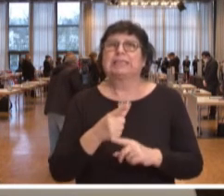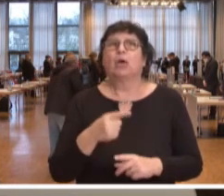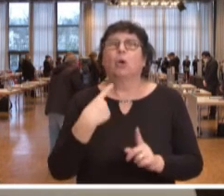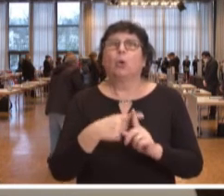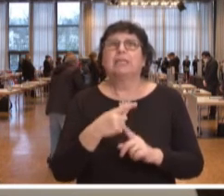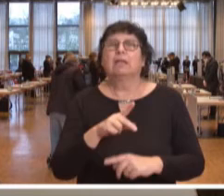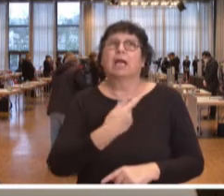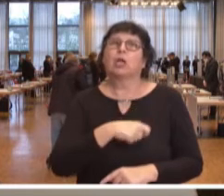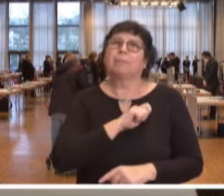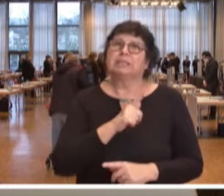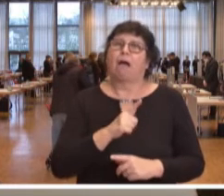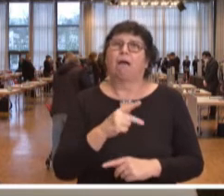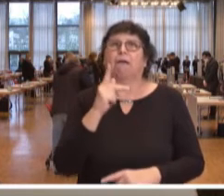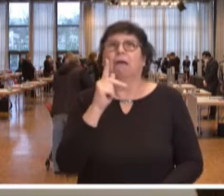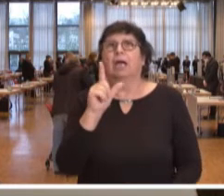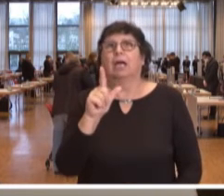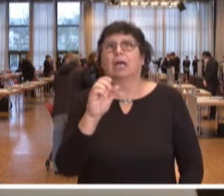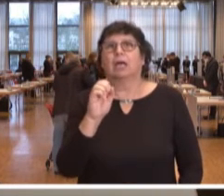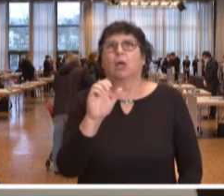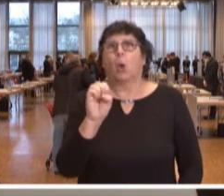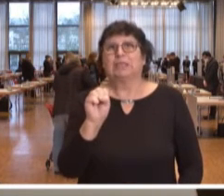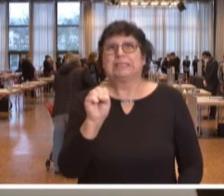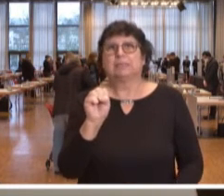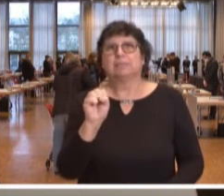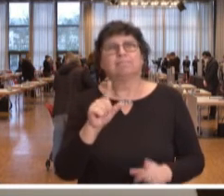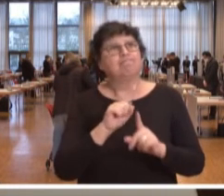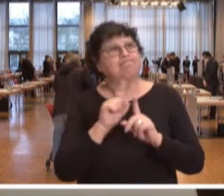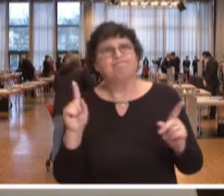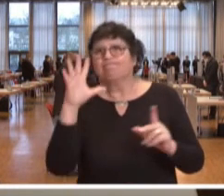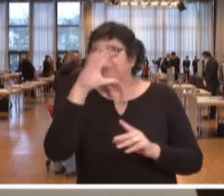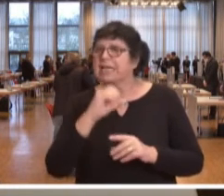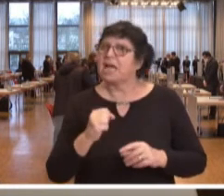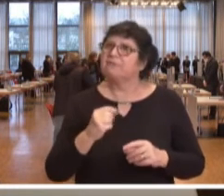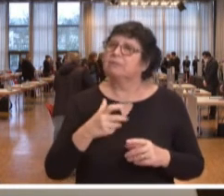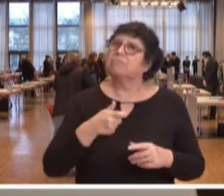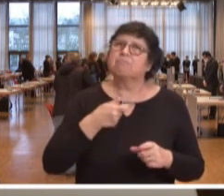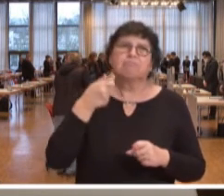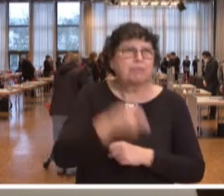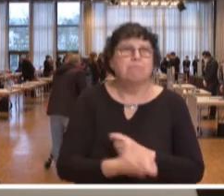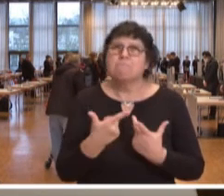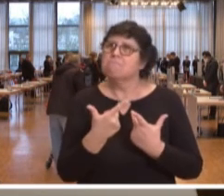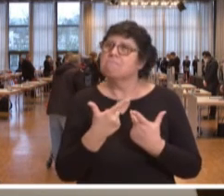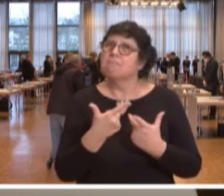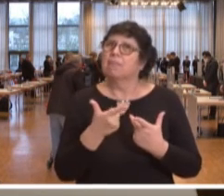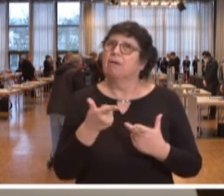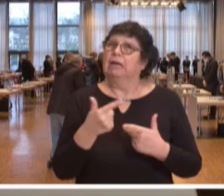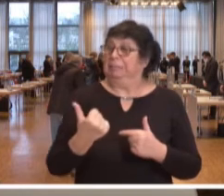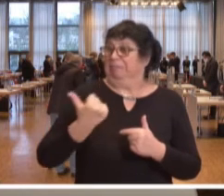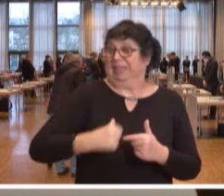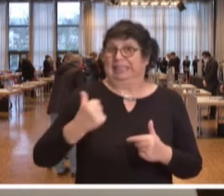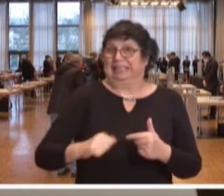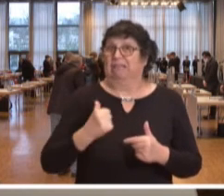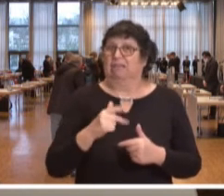Kloß durch eine unbegreifliche Gewalttat aus ihrem noch jungen Leben gerissen. Gestern wurde Herr Kloß